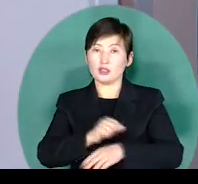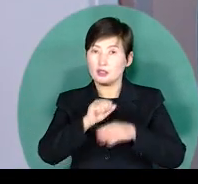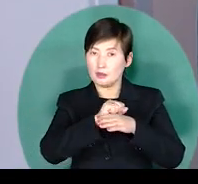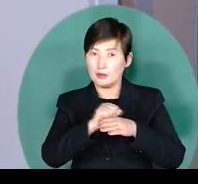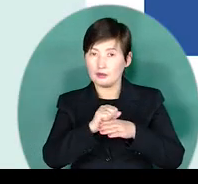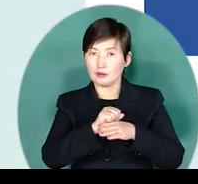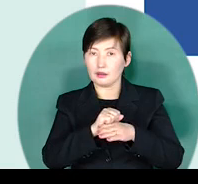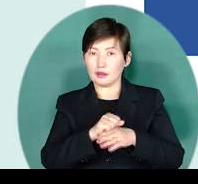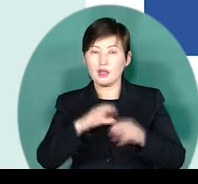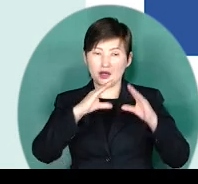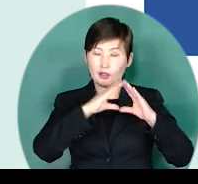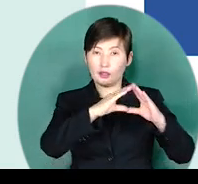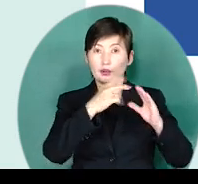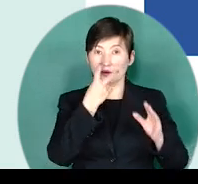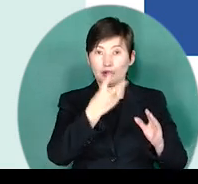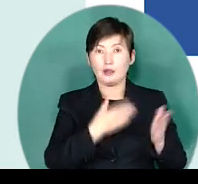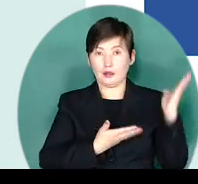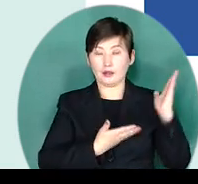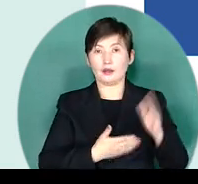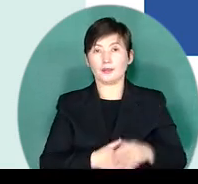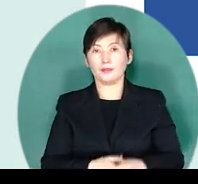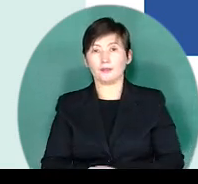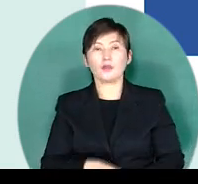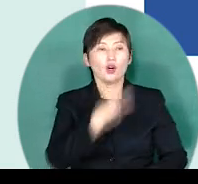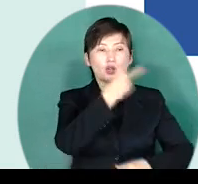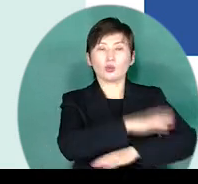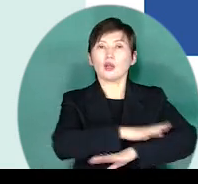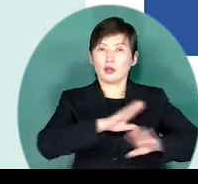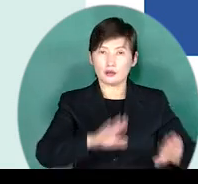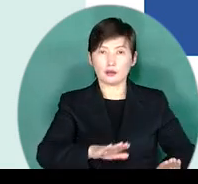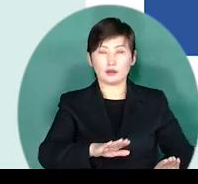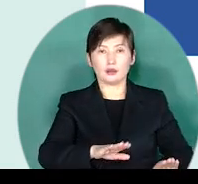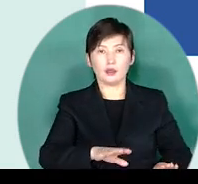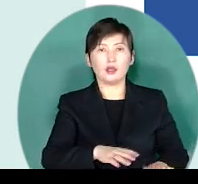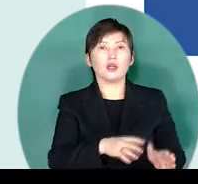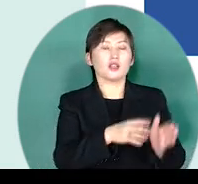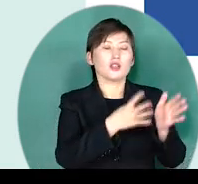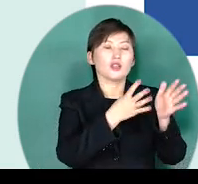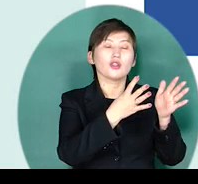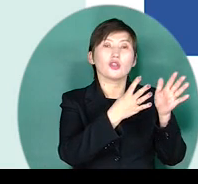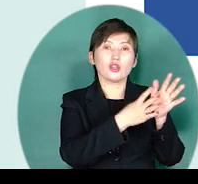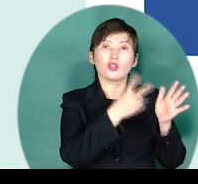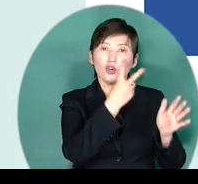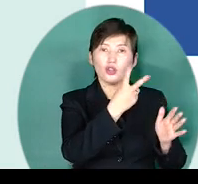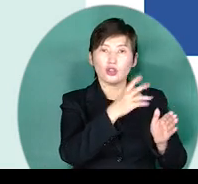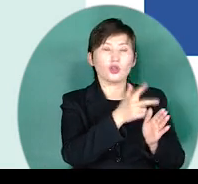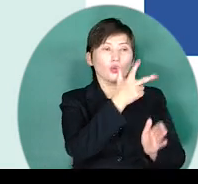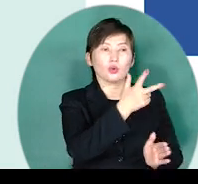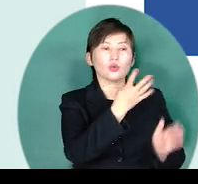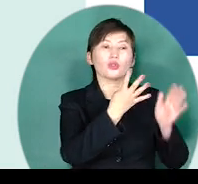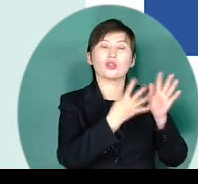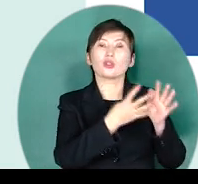баттгаад гэрийн даалгавраа харцгаая. Гэрийн даалгаварт 2 дугаар ангийнхан сурхчгийн 92 дугаар хуудсны